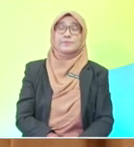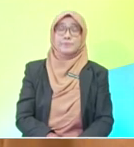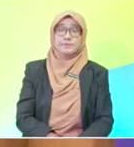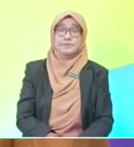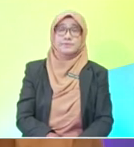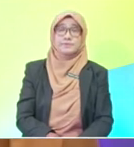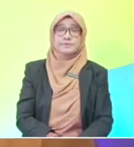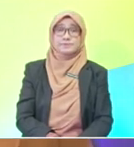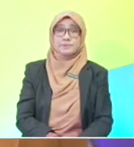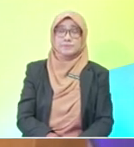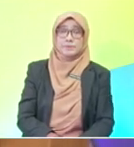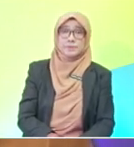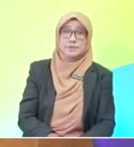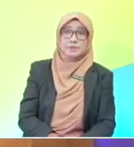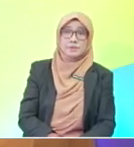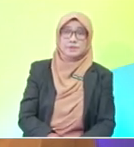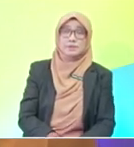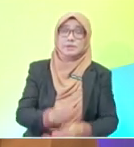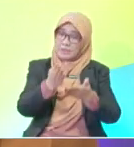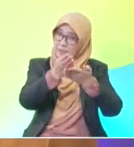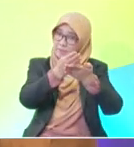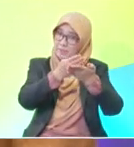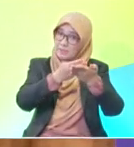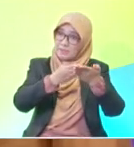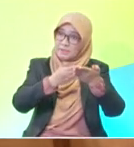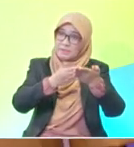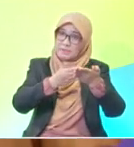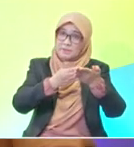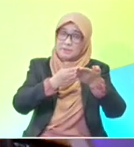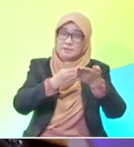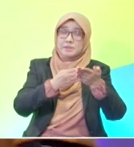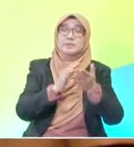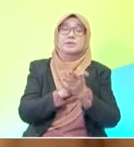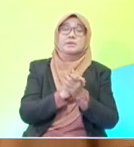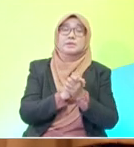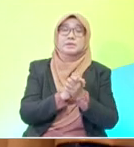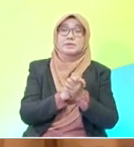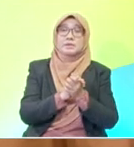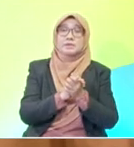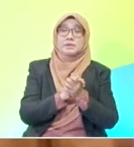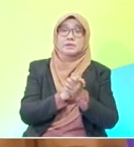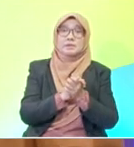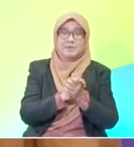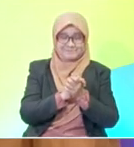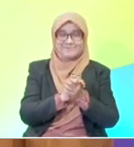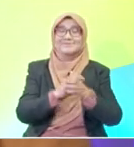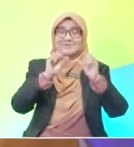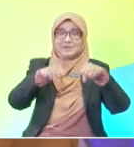yang seterusnya ialah di bahagian ni. Abang Fizi, cikgu cakap macam ada bulu-bulu. Jadi apa yang sesuai, Abang Fizi? Benang, cikgu.